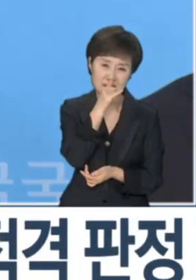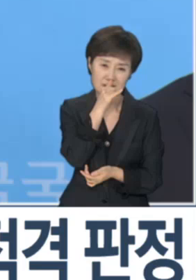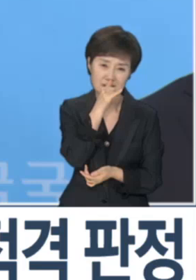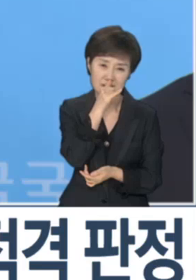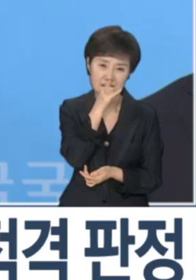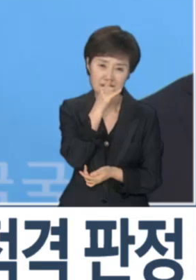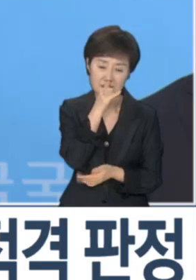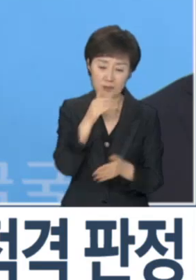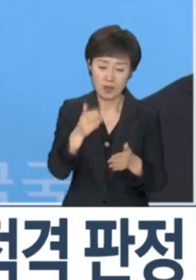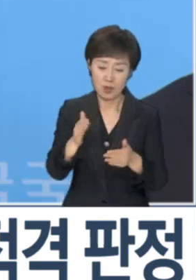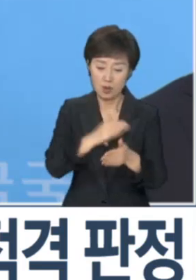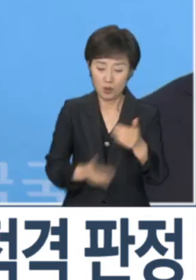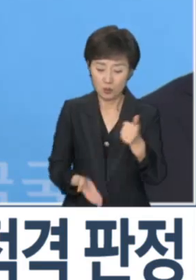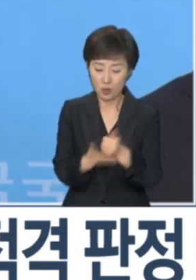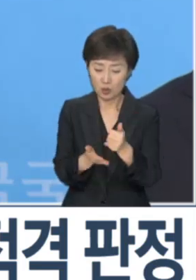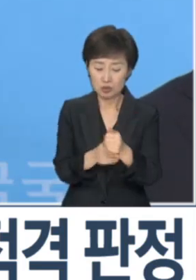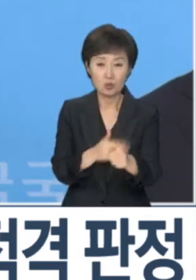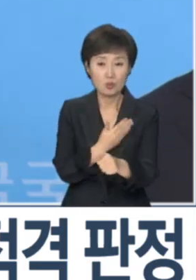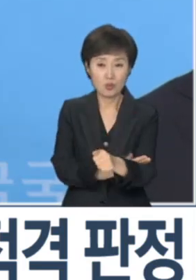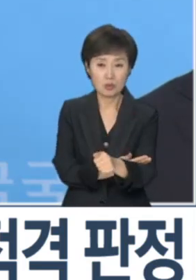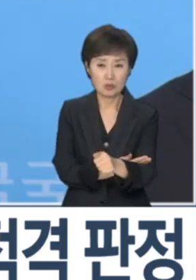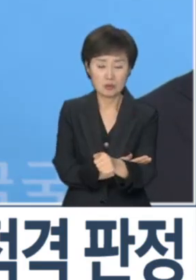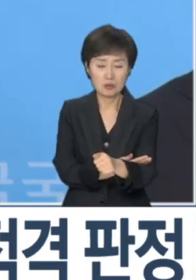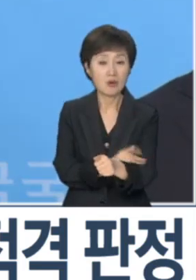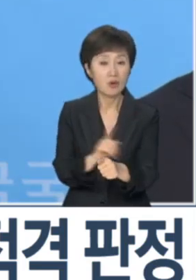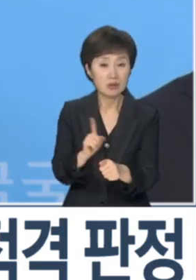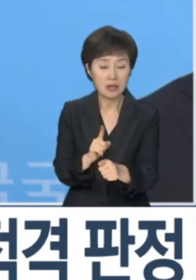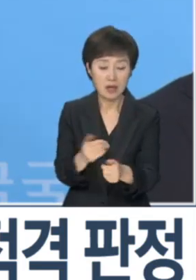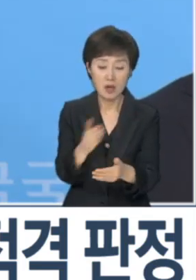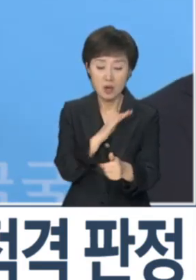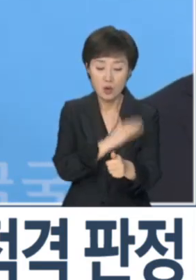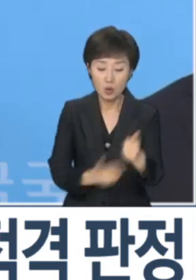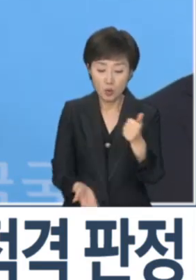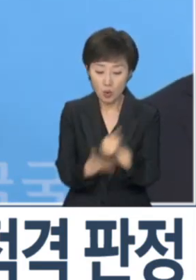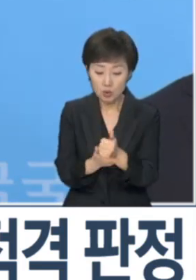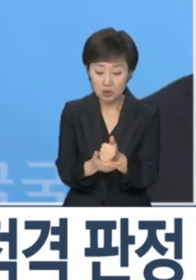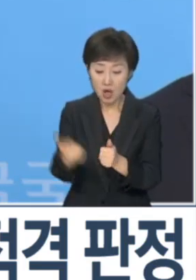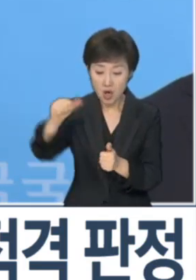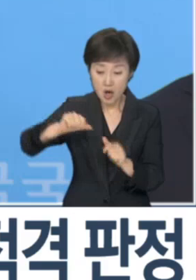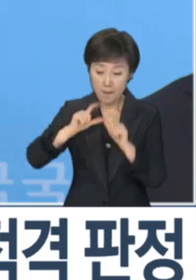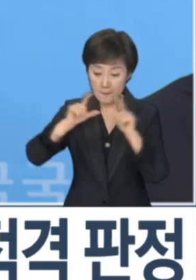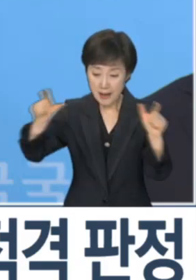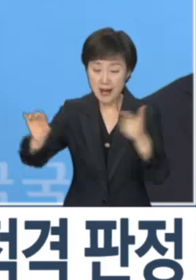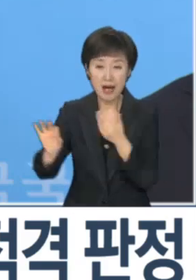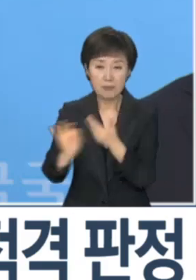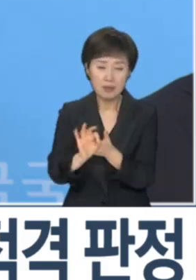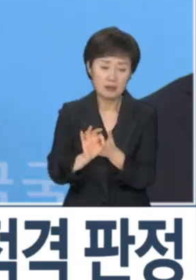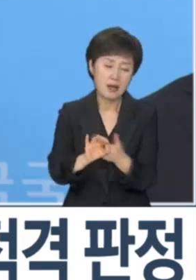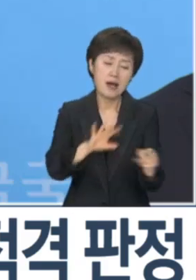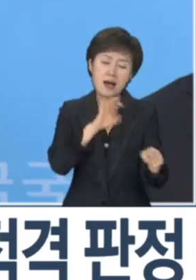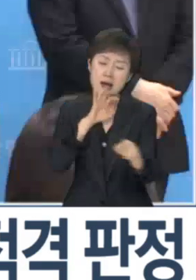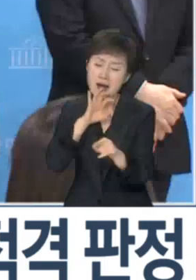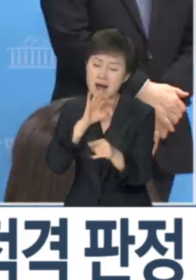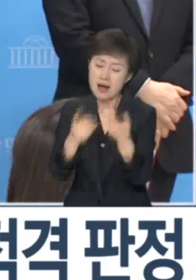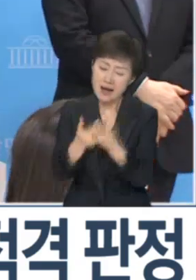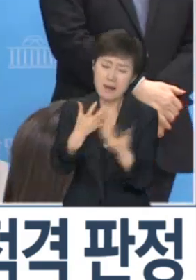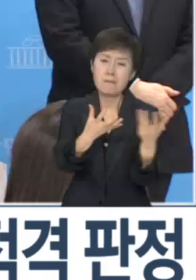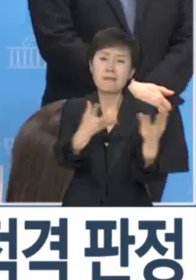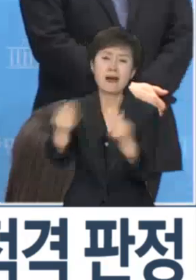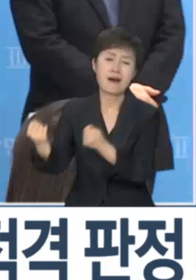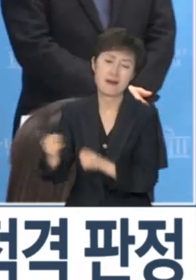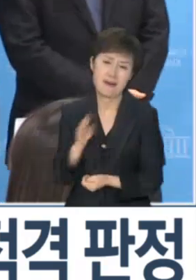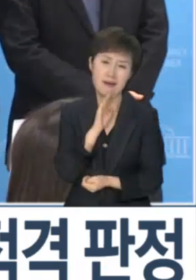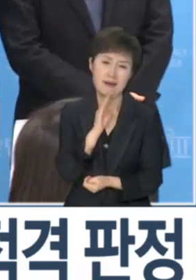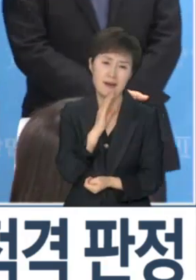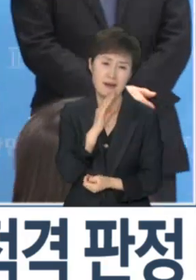정당의 공천권이라는 것은 부작용도 상당히 많습니다. 이의신청도 많고 뭐 지역구 구민들 과거 같으면 막